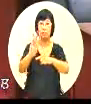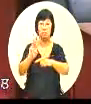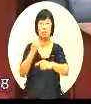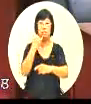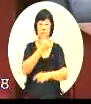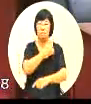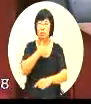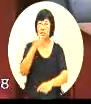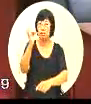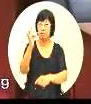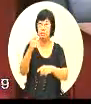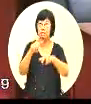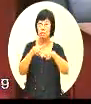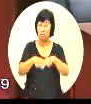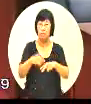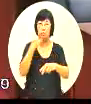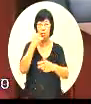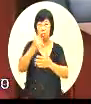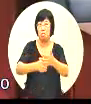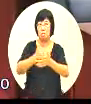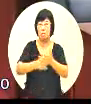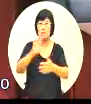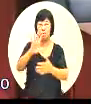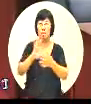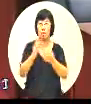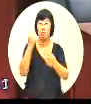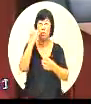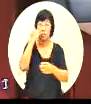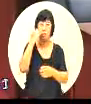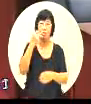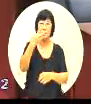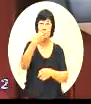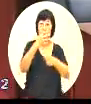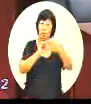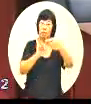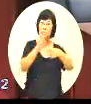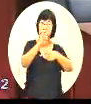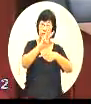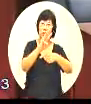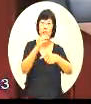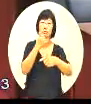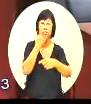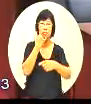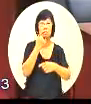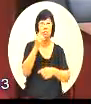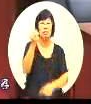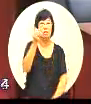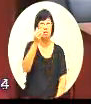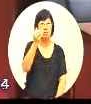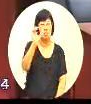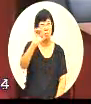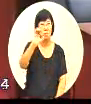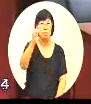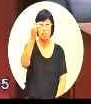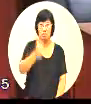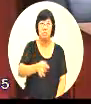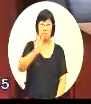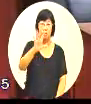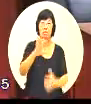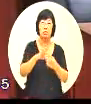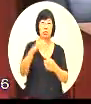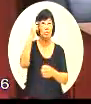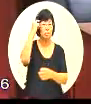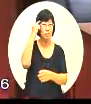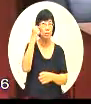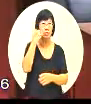概就会少得很多啊，因为 1% 30亿嘛，那 3% 就90亿啊。所以这个财政的大红包，我觉得市长应